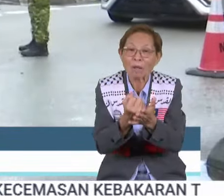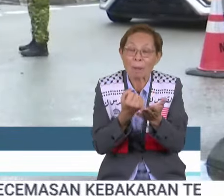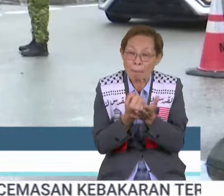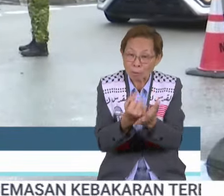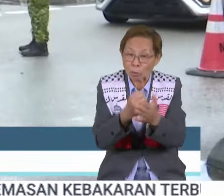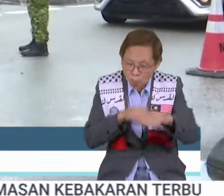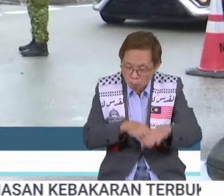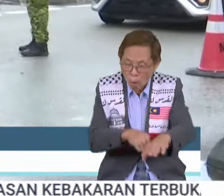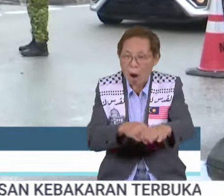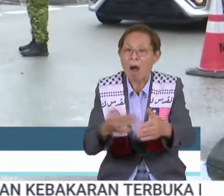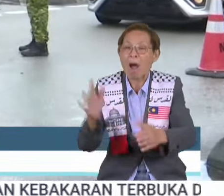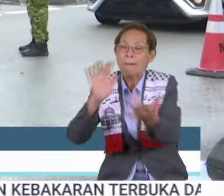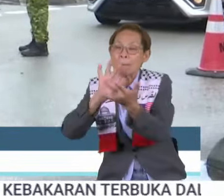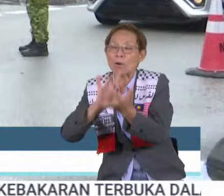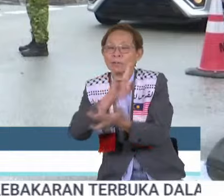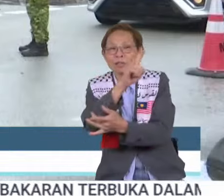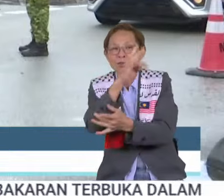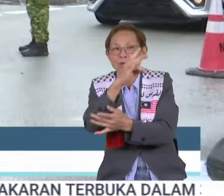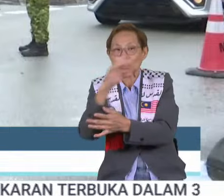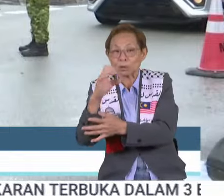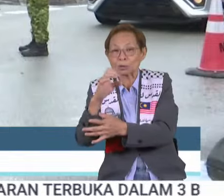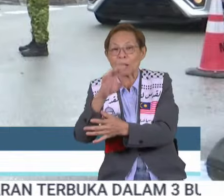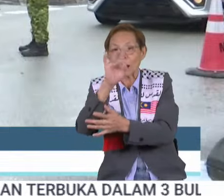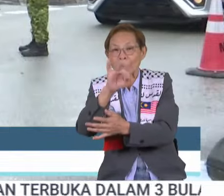hubungi talian LPT di